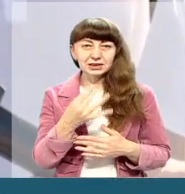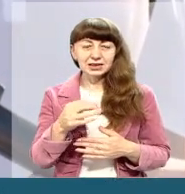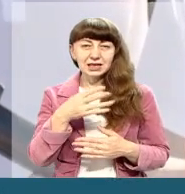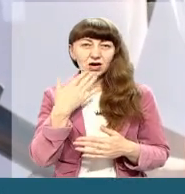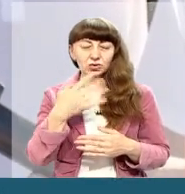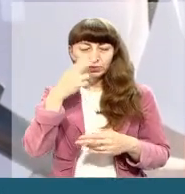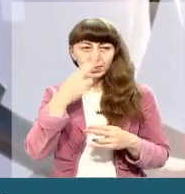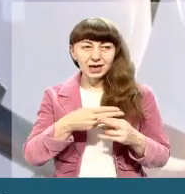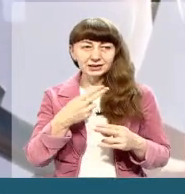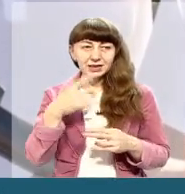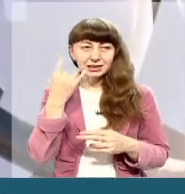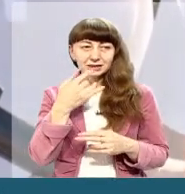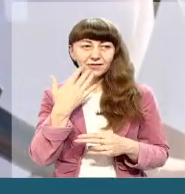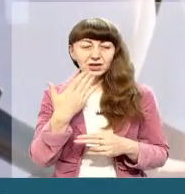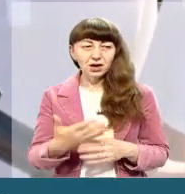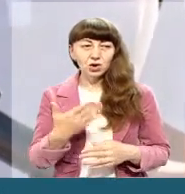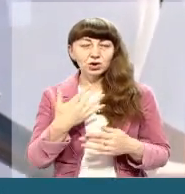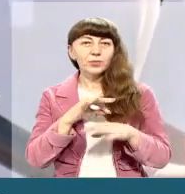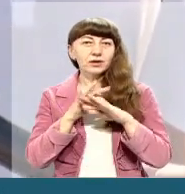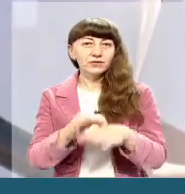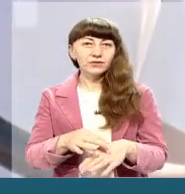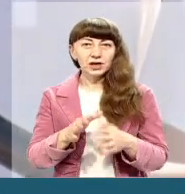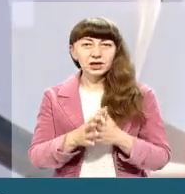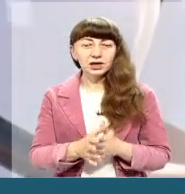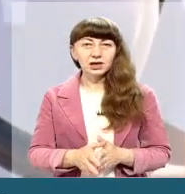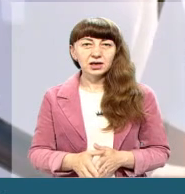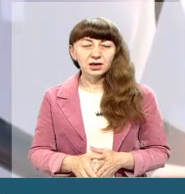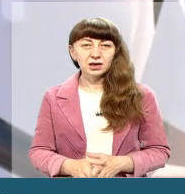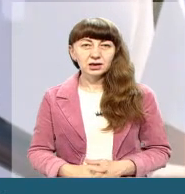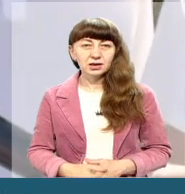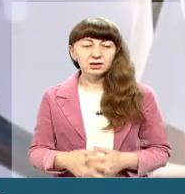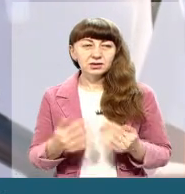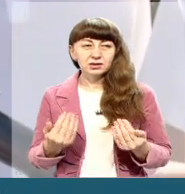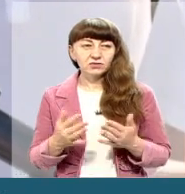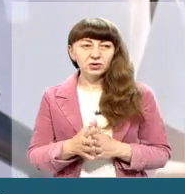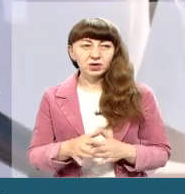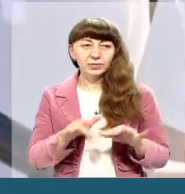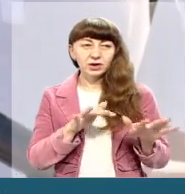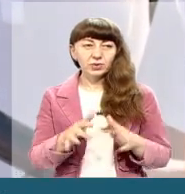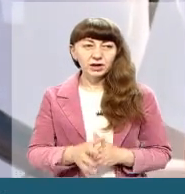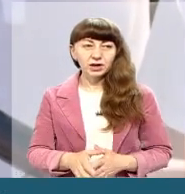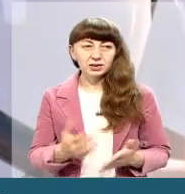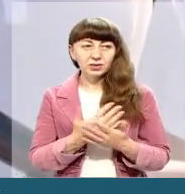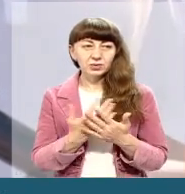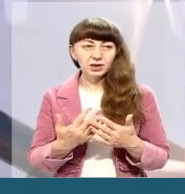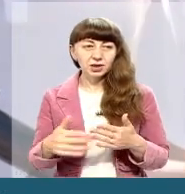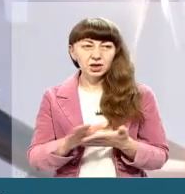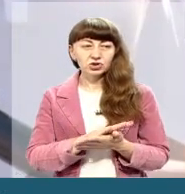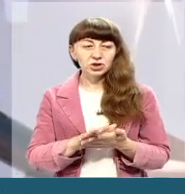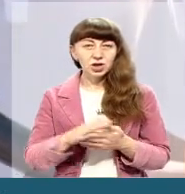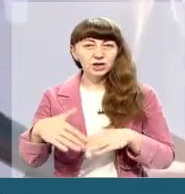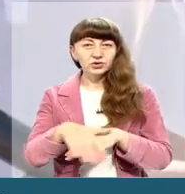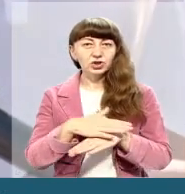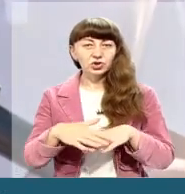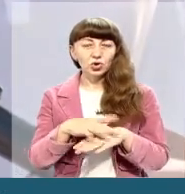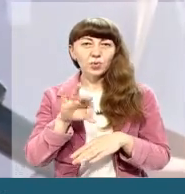Ыбырай Алтынсариннің рухына Құран бағыштап, кесенесінің аумағын жинастырдық. Бұл біз үшін үлкен мәртебе. Ыбырай атамыздың балаларға арнап жазған